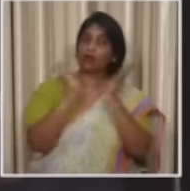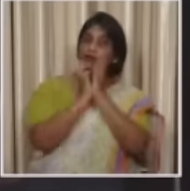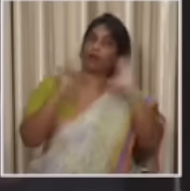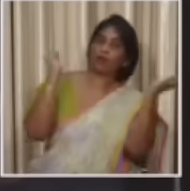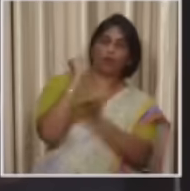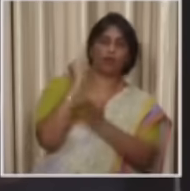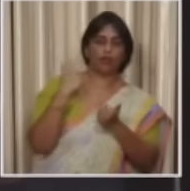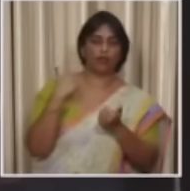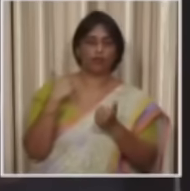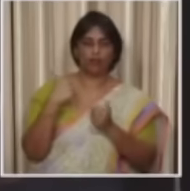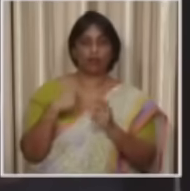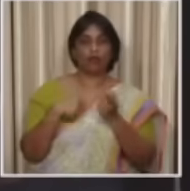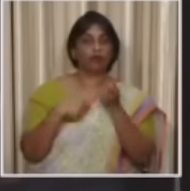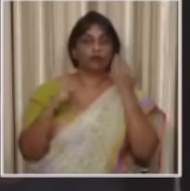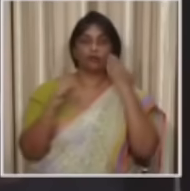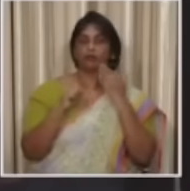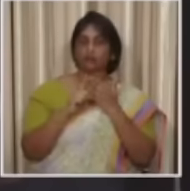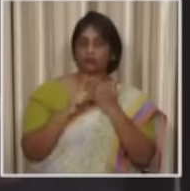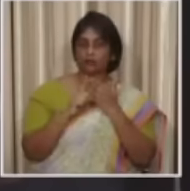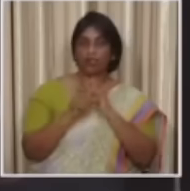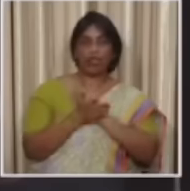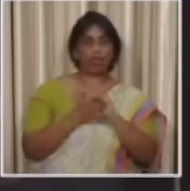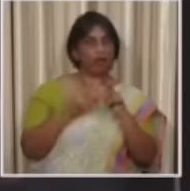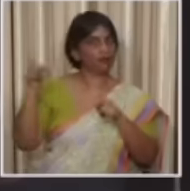පුළුවන්. ඒ ආර්ථිකය ගැන දන්නේ අපේ